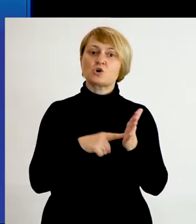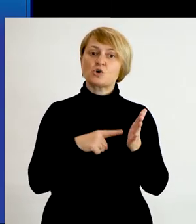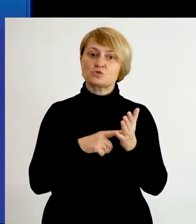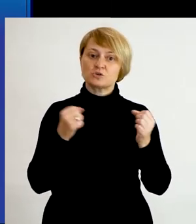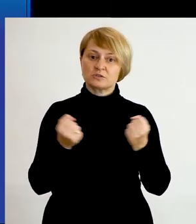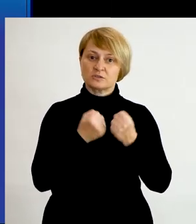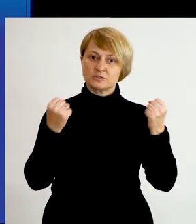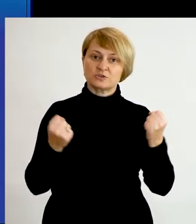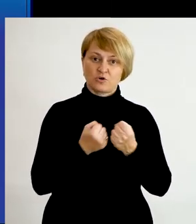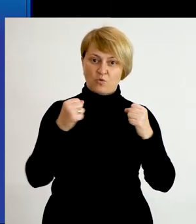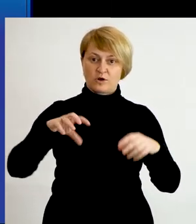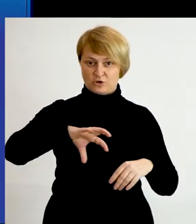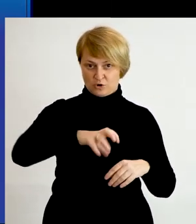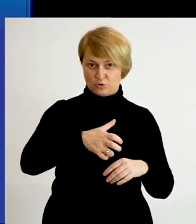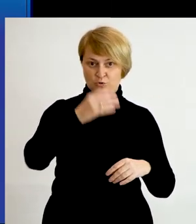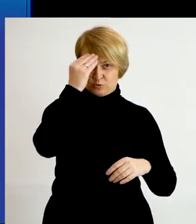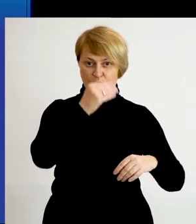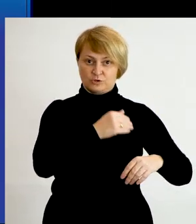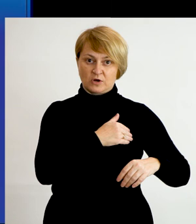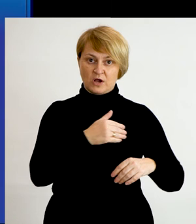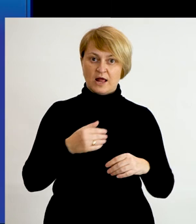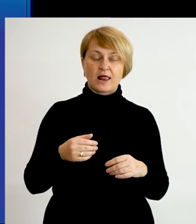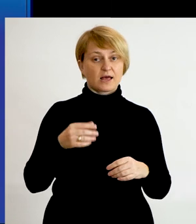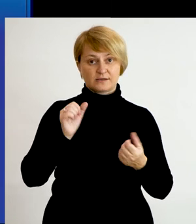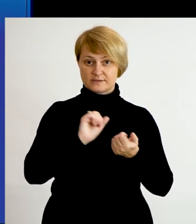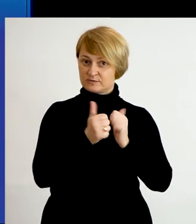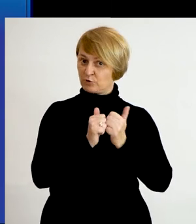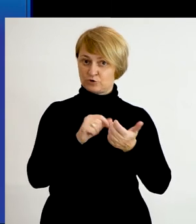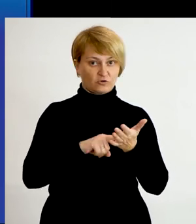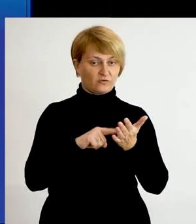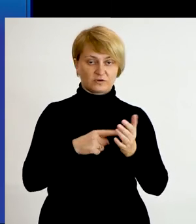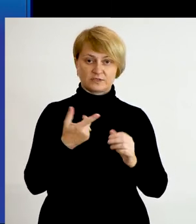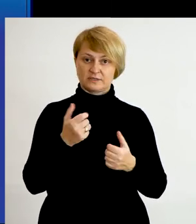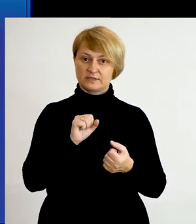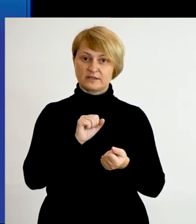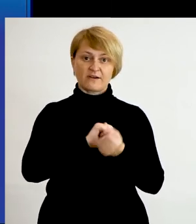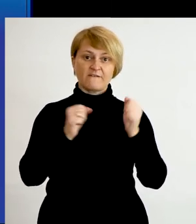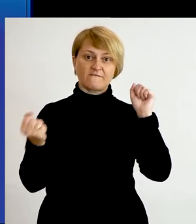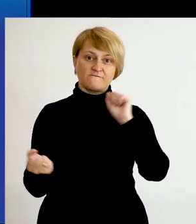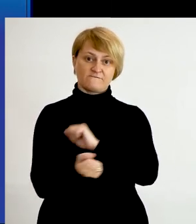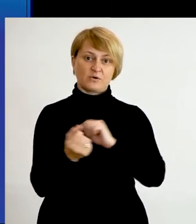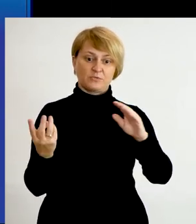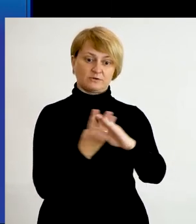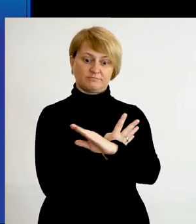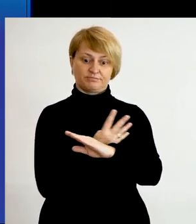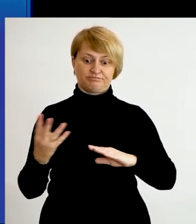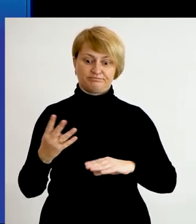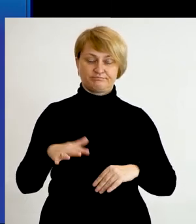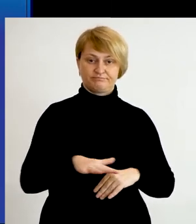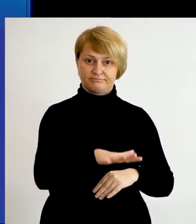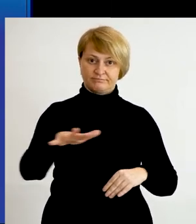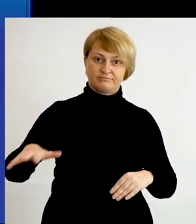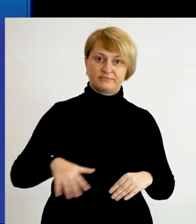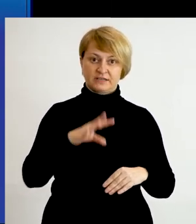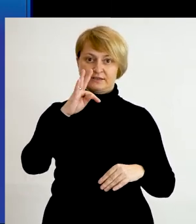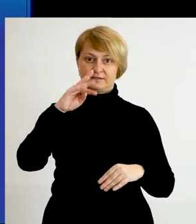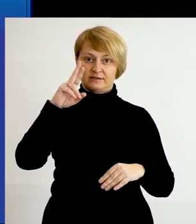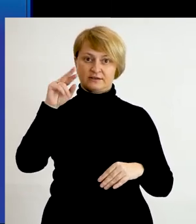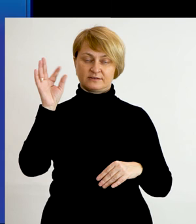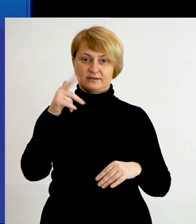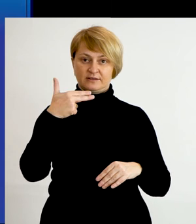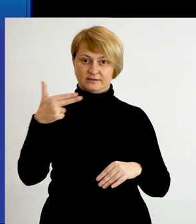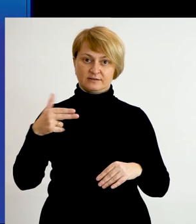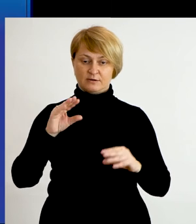ostatnia inwestycja, taka stricte oświatowa, natomiast niesportowa ostatnia, bo wymiana tartanu z zeszłego roku, czyli z tego roku, jeszcze przechodzi na